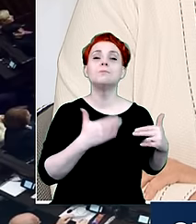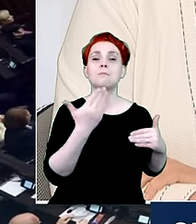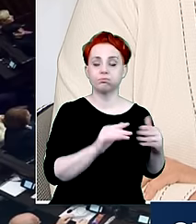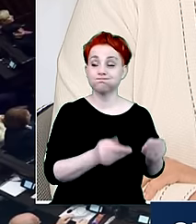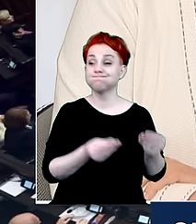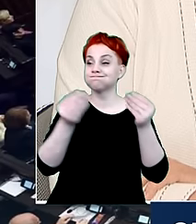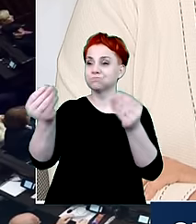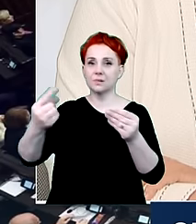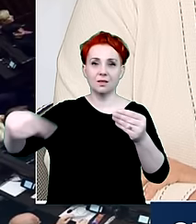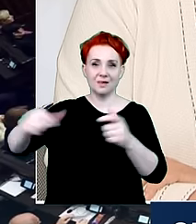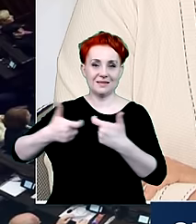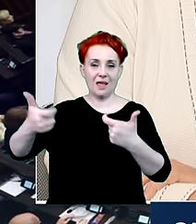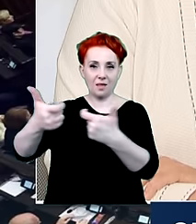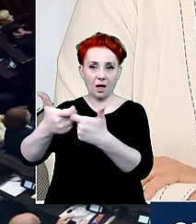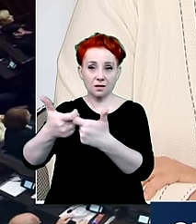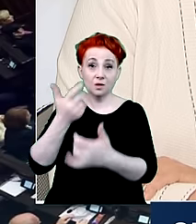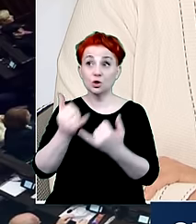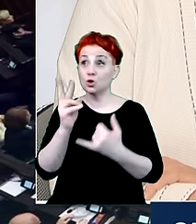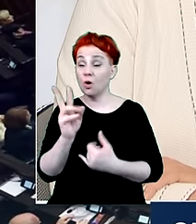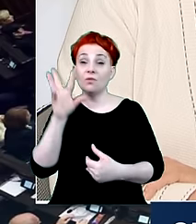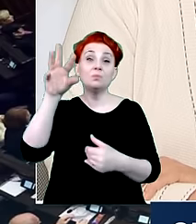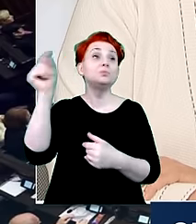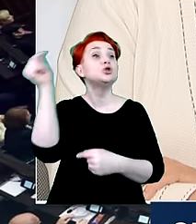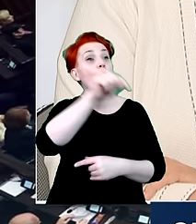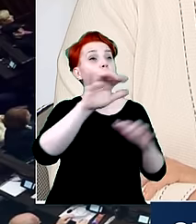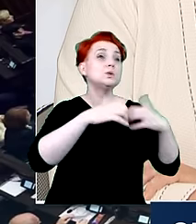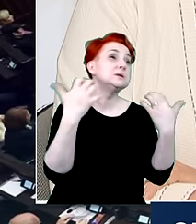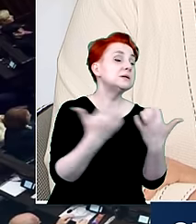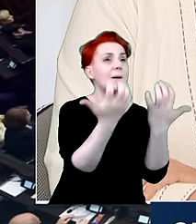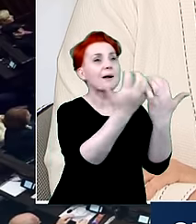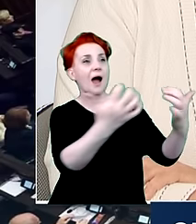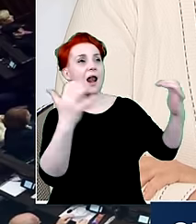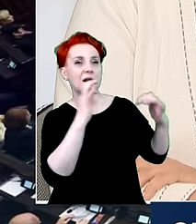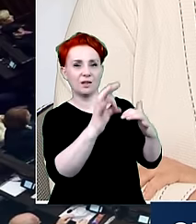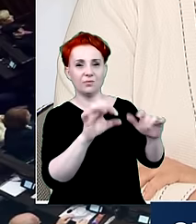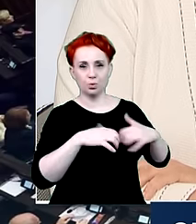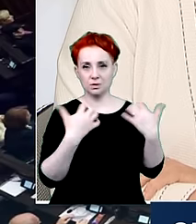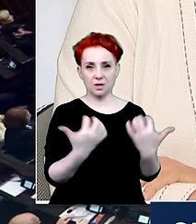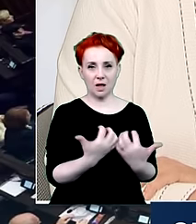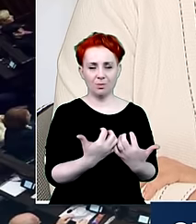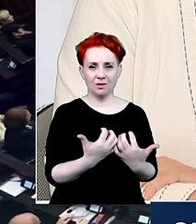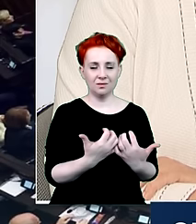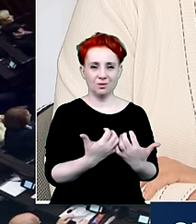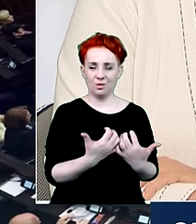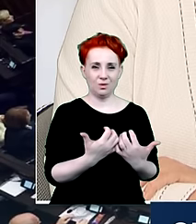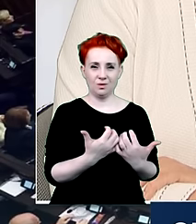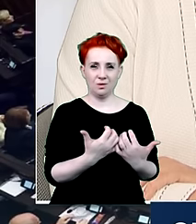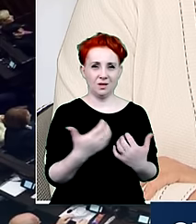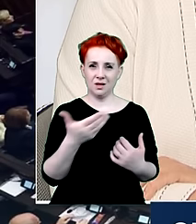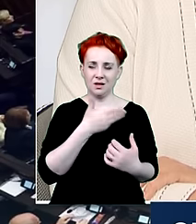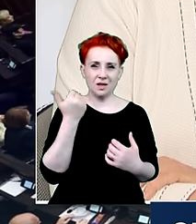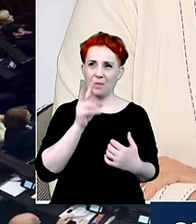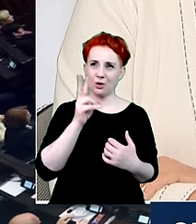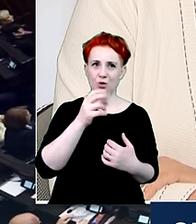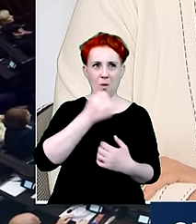A kto wchodzi albo nie wchodzi na galerię sejmową, nie zależy w sumie bezpośrednio ani od parlamentarzystów.